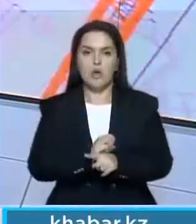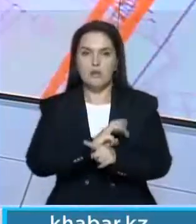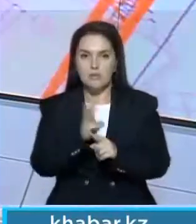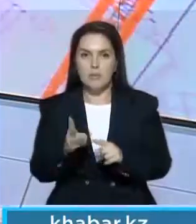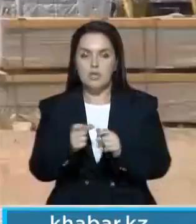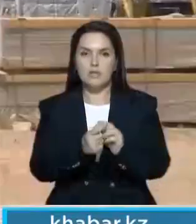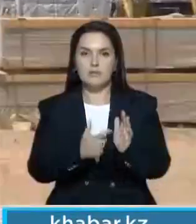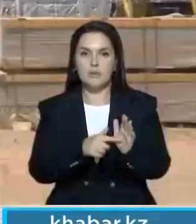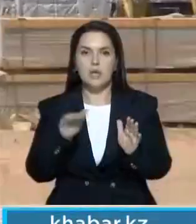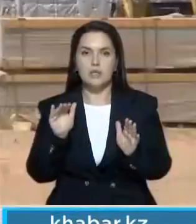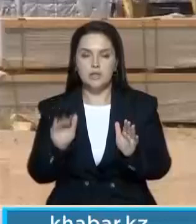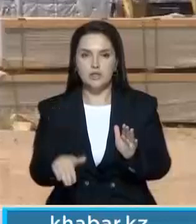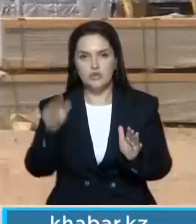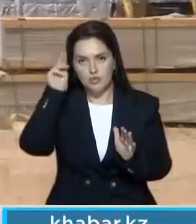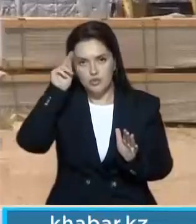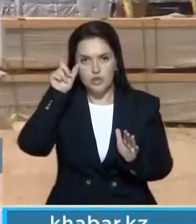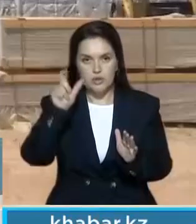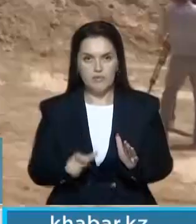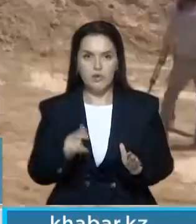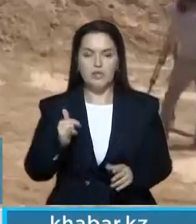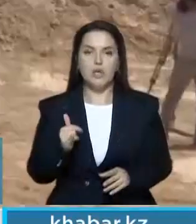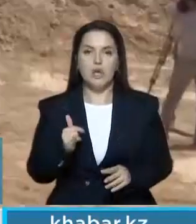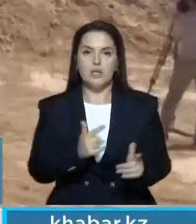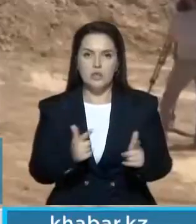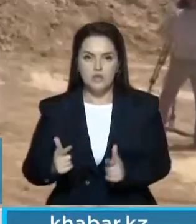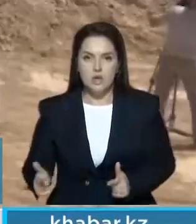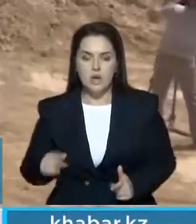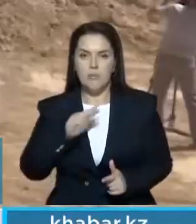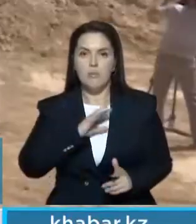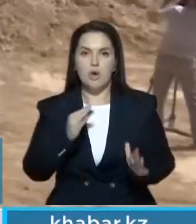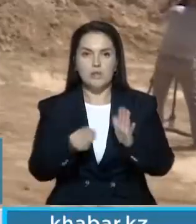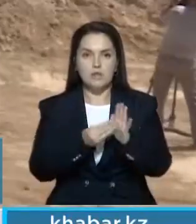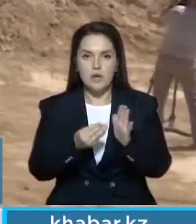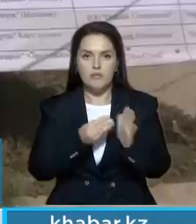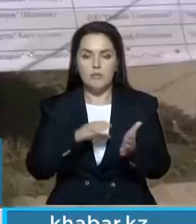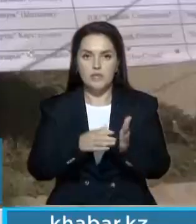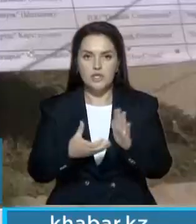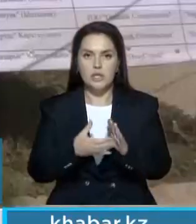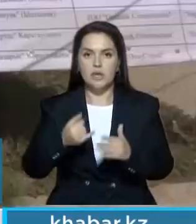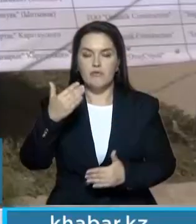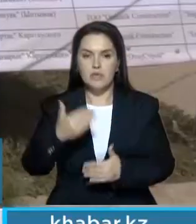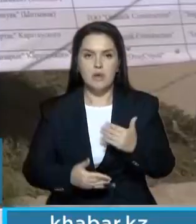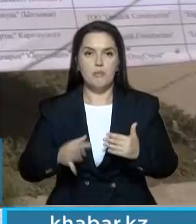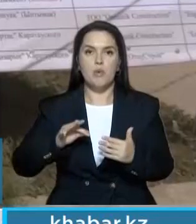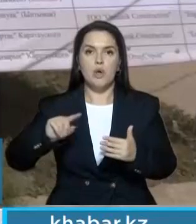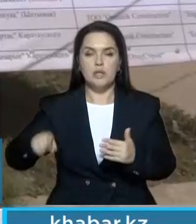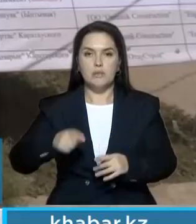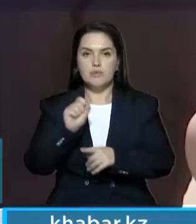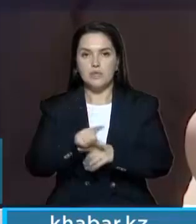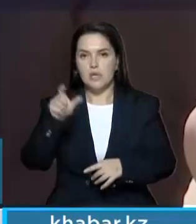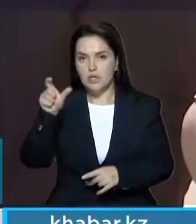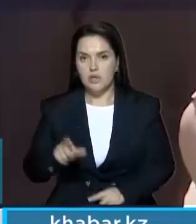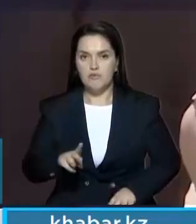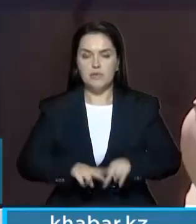эти объекты обеспечат местами 17 тысяч учеников. Сейчас идут завершающие работы по отделке внутренних помещений и фасада. По